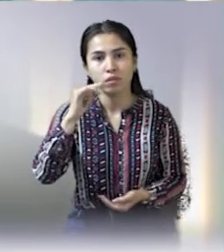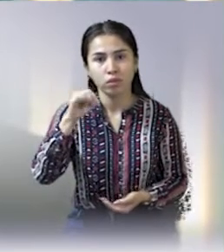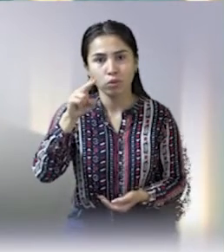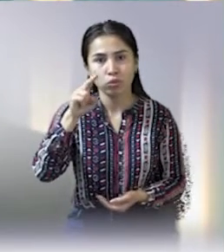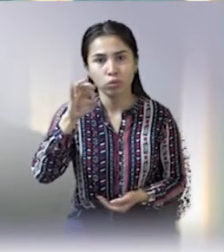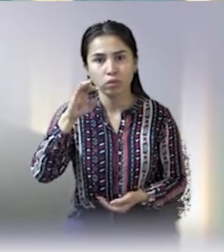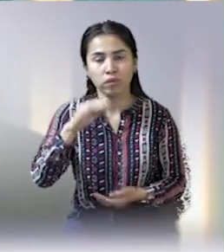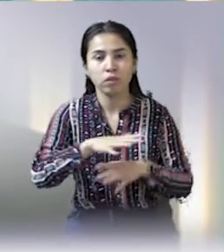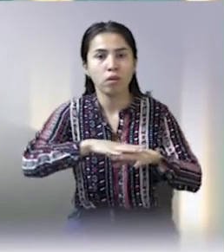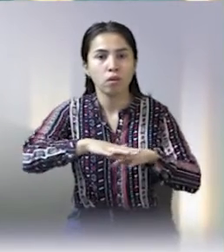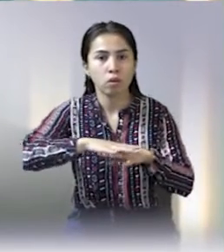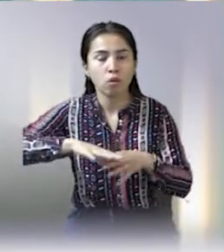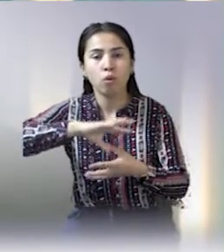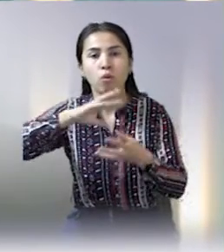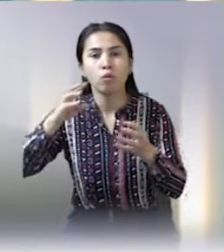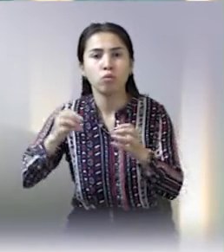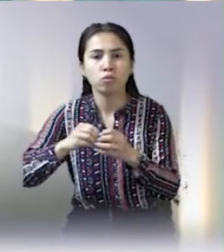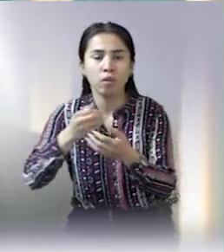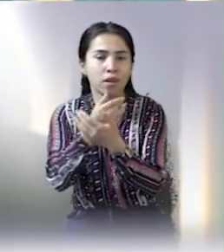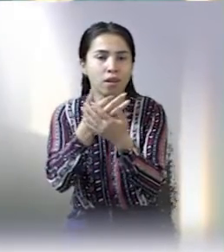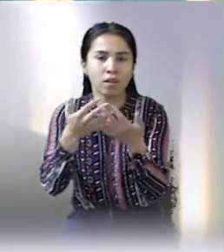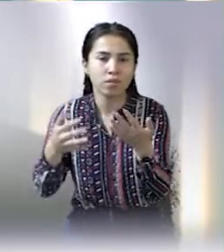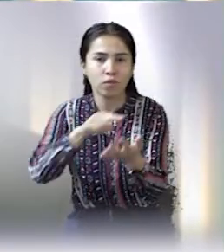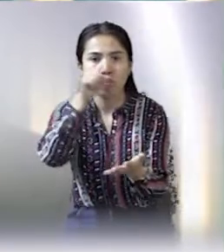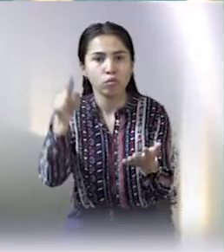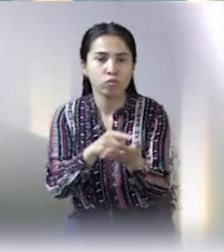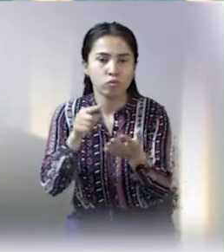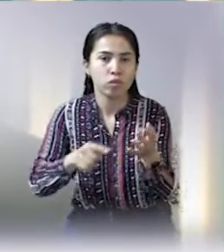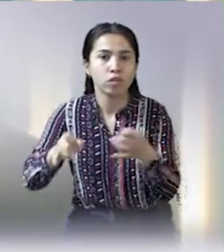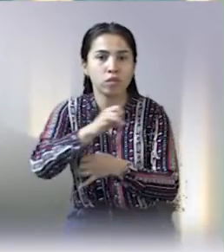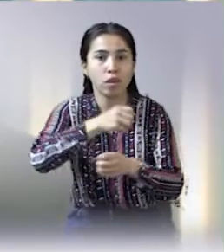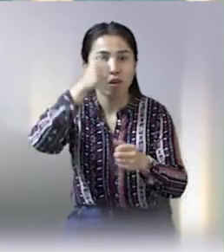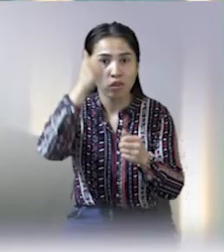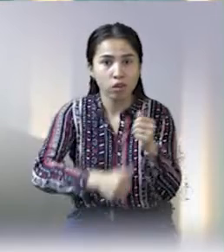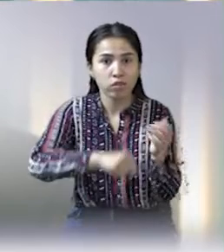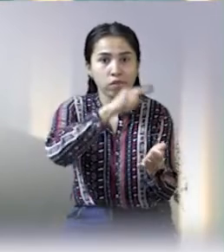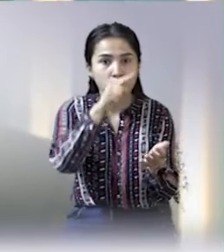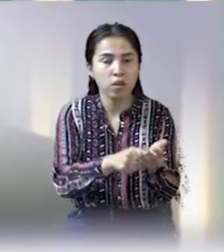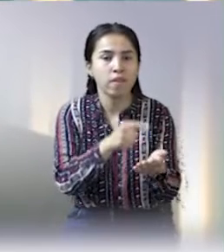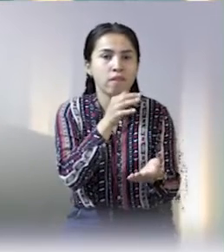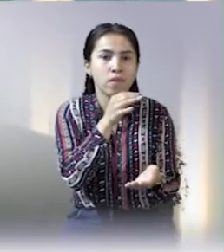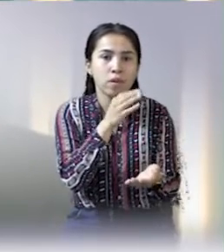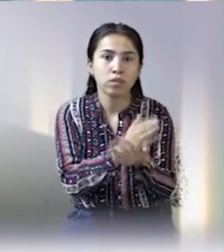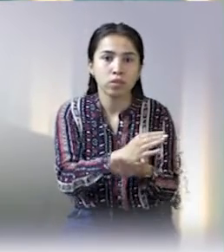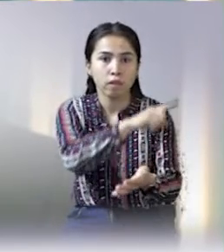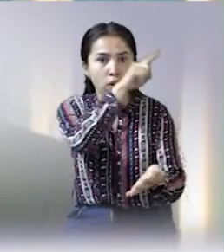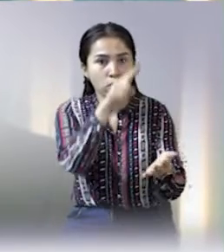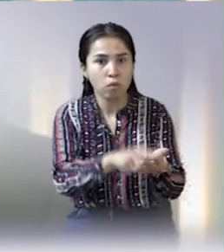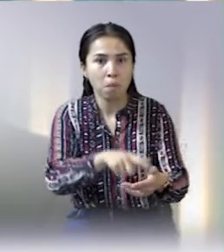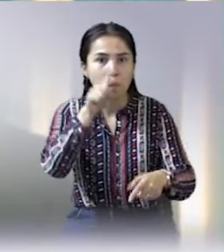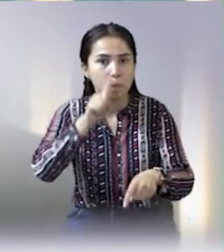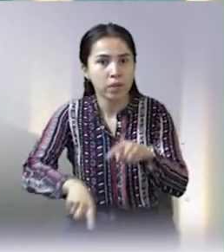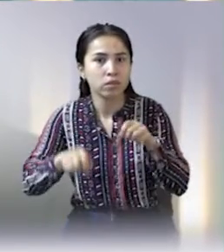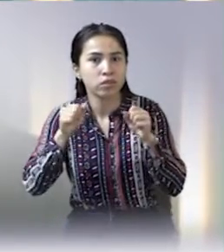прием граждан. В общем, на собрании были подняты разные вопросы, но каждый из них нужно время. Есть проблемы, требующие быстрого решения. Для